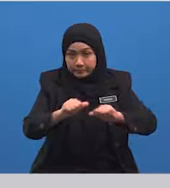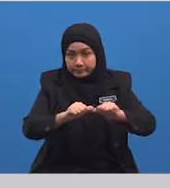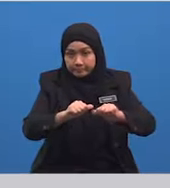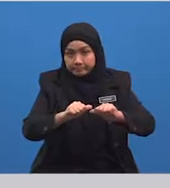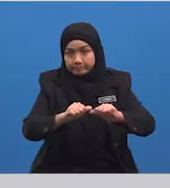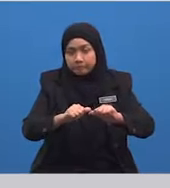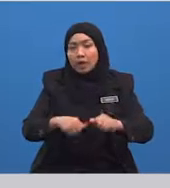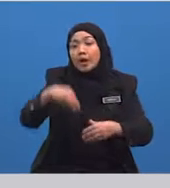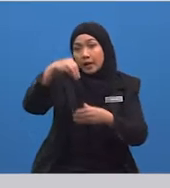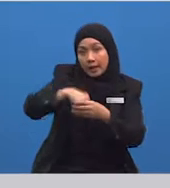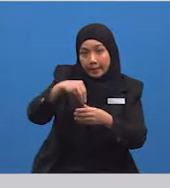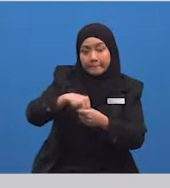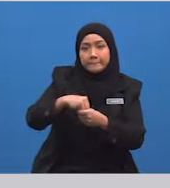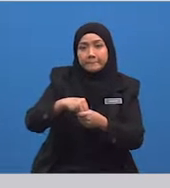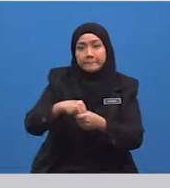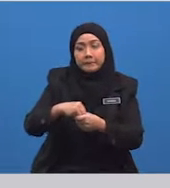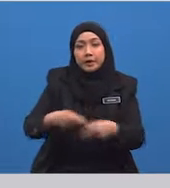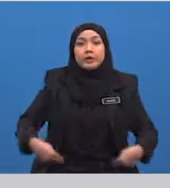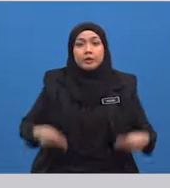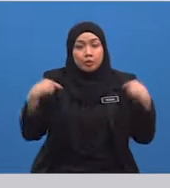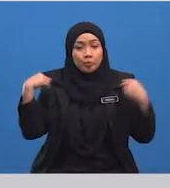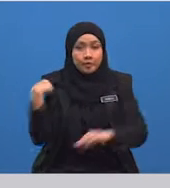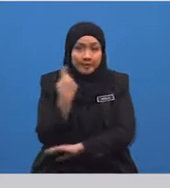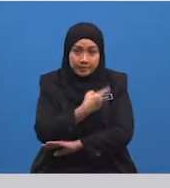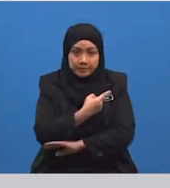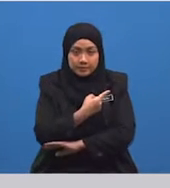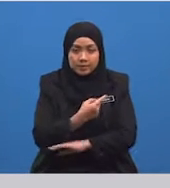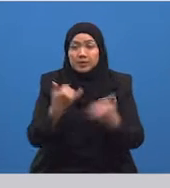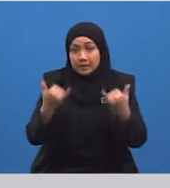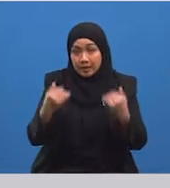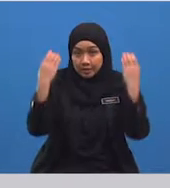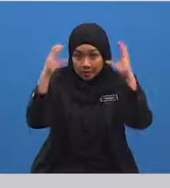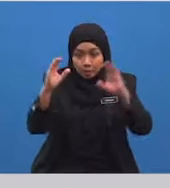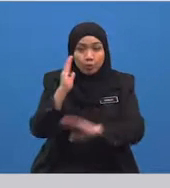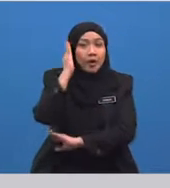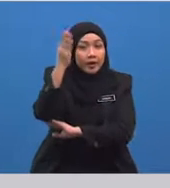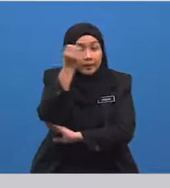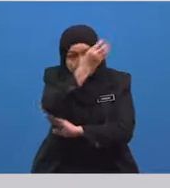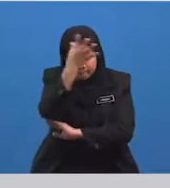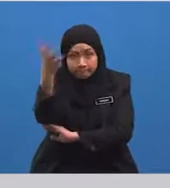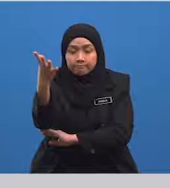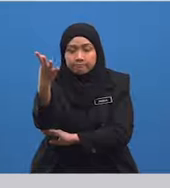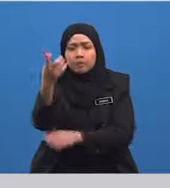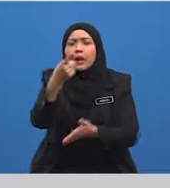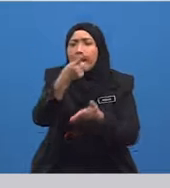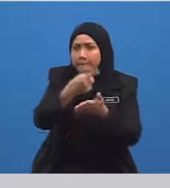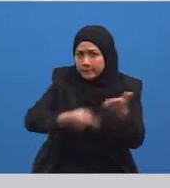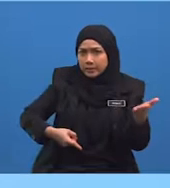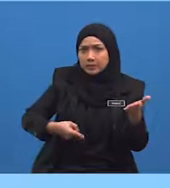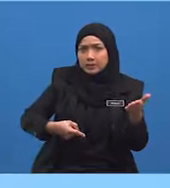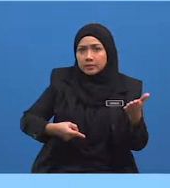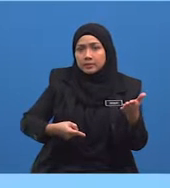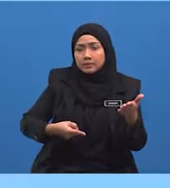harian kita. Sekarang, cikgu akan terangkan satu persatu aplikasi